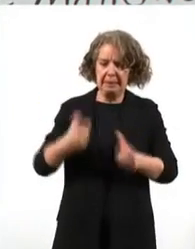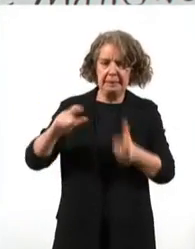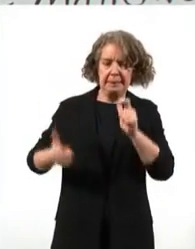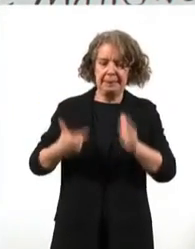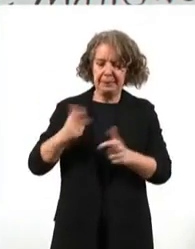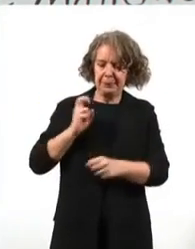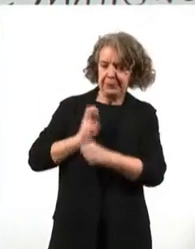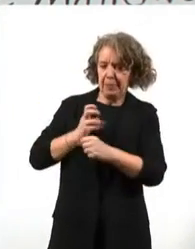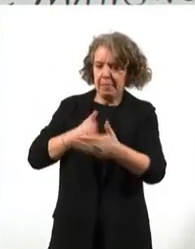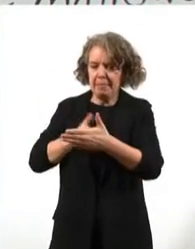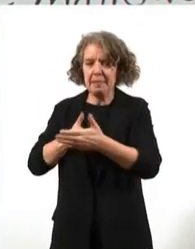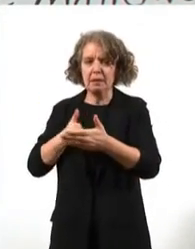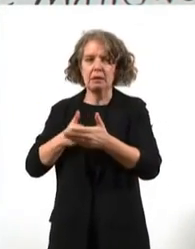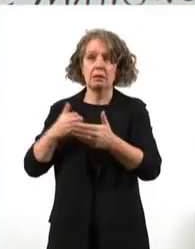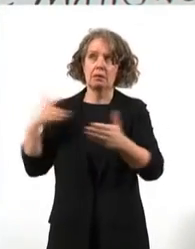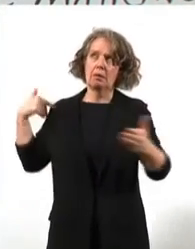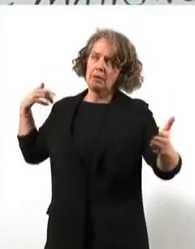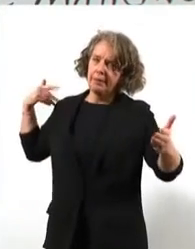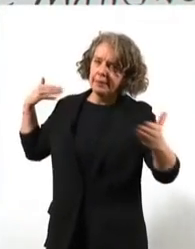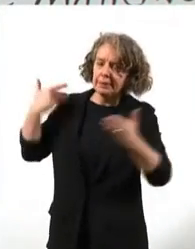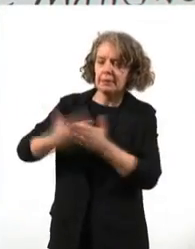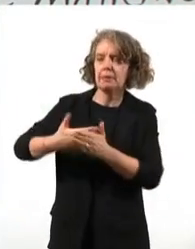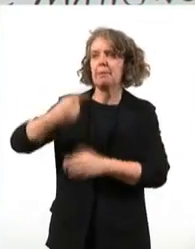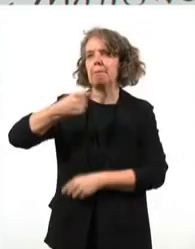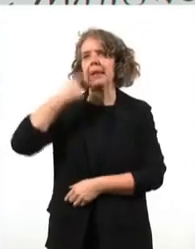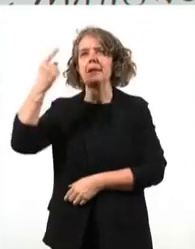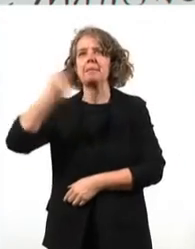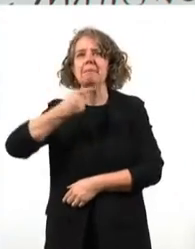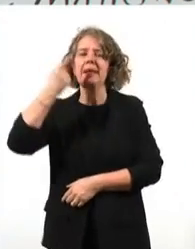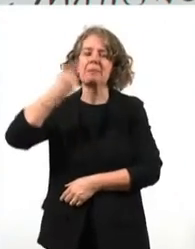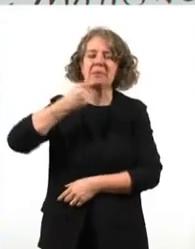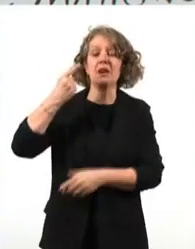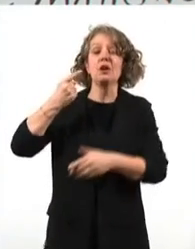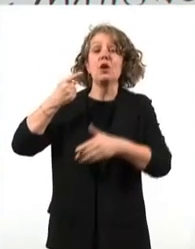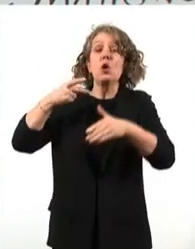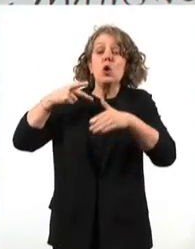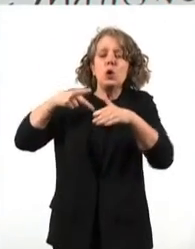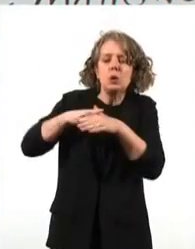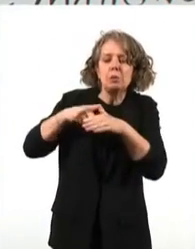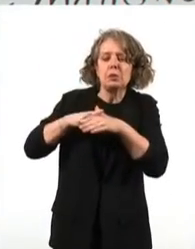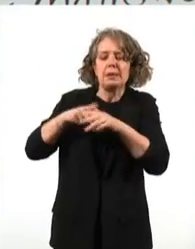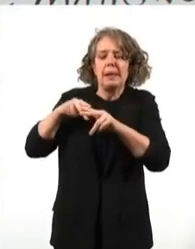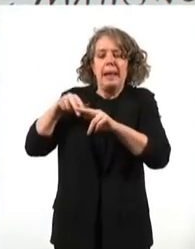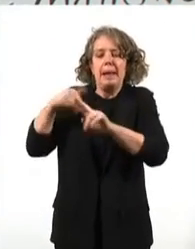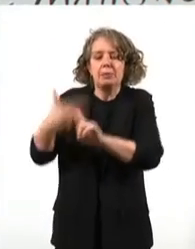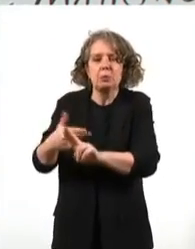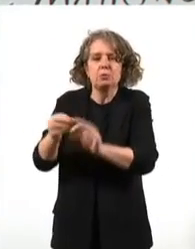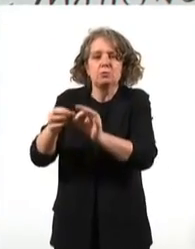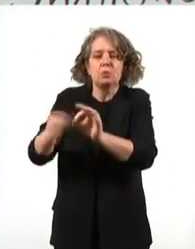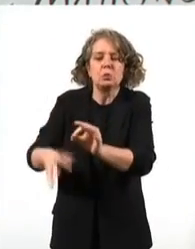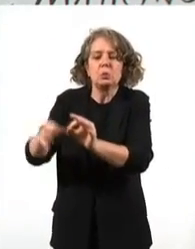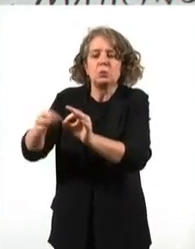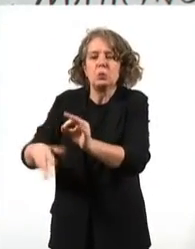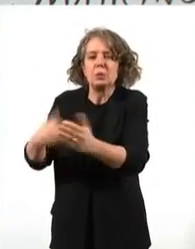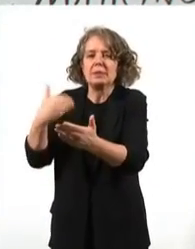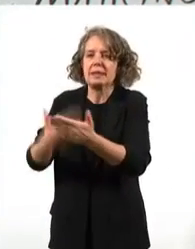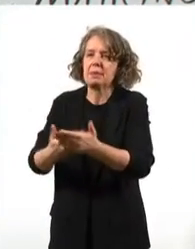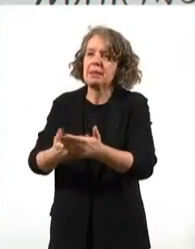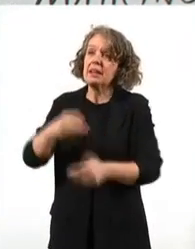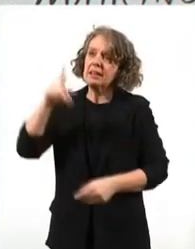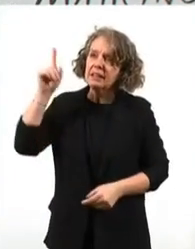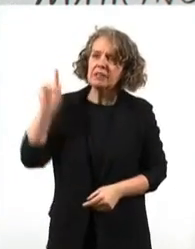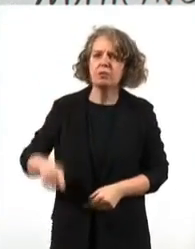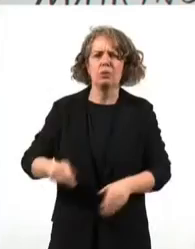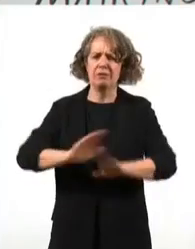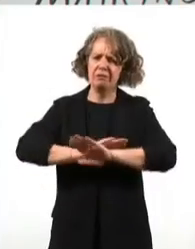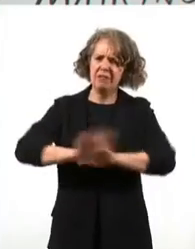qu'on en parle, qu'on a commencé à apporter des réponses. Je pense qu'il faut qu'on se dise que cette question, il faut qu'on la mette définitivement au